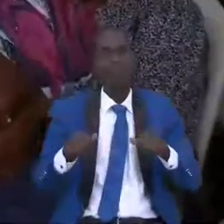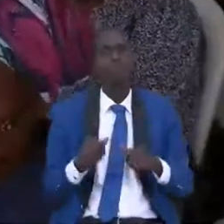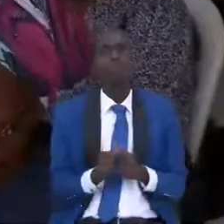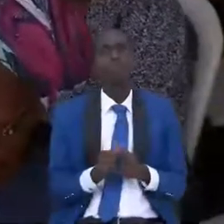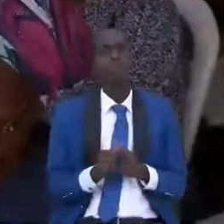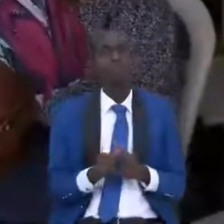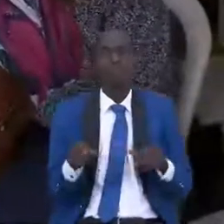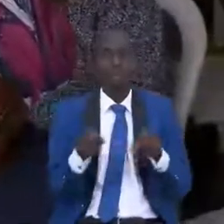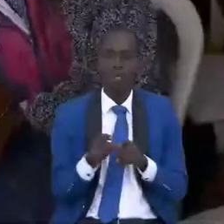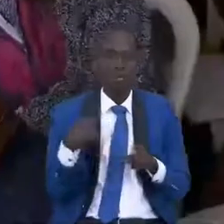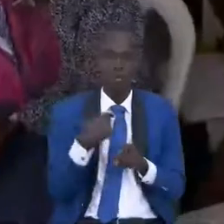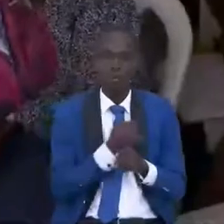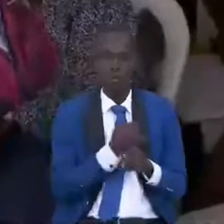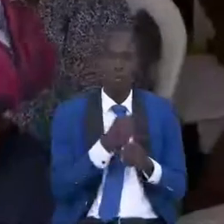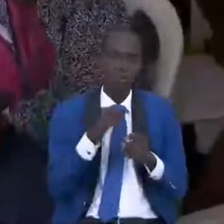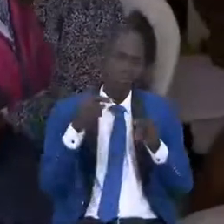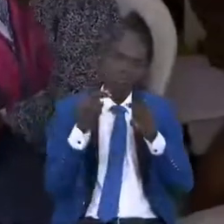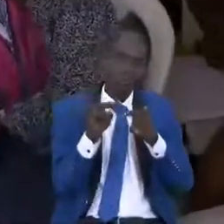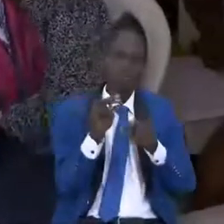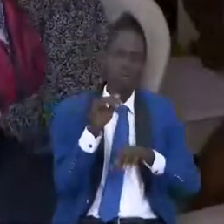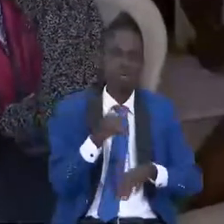comme nous considérons